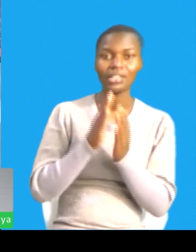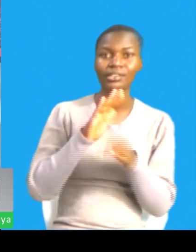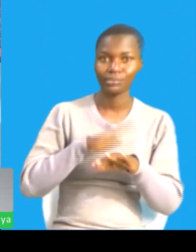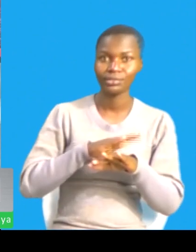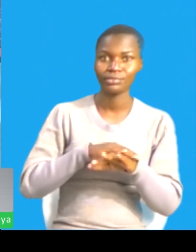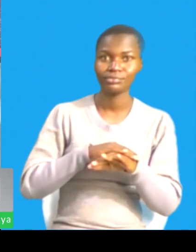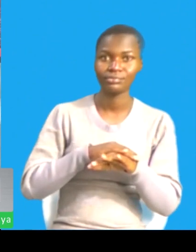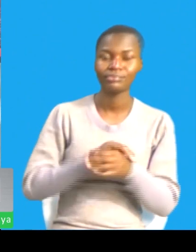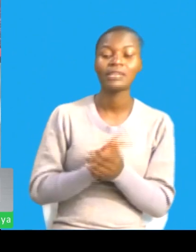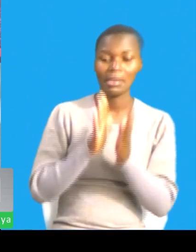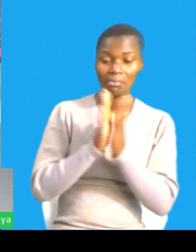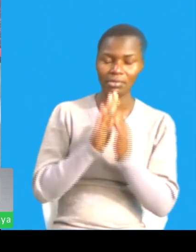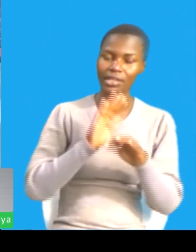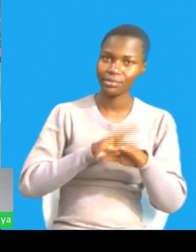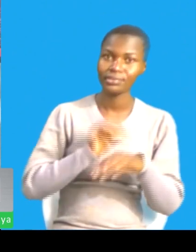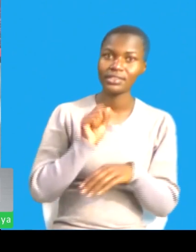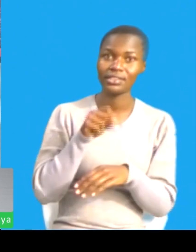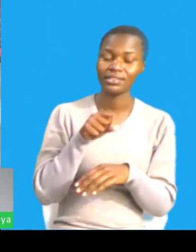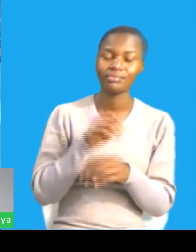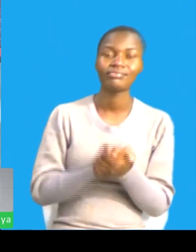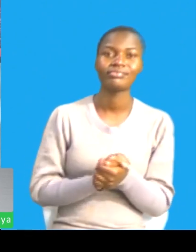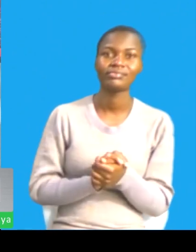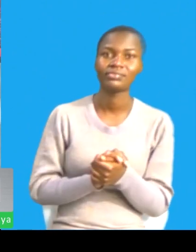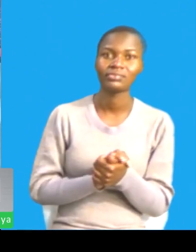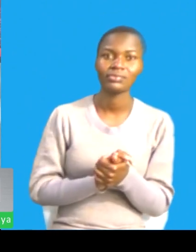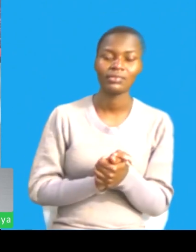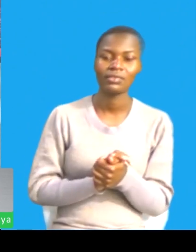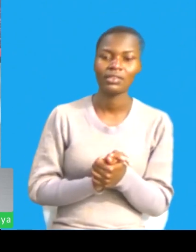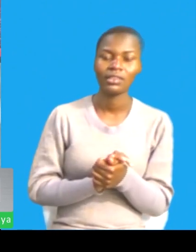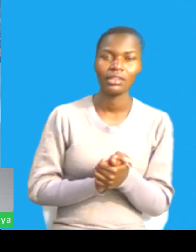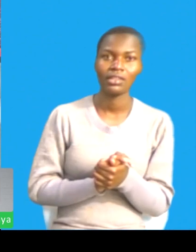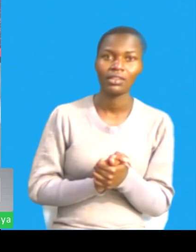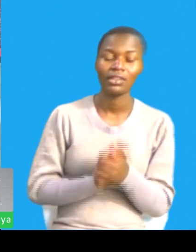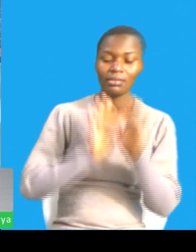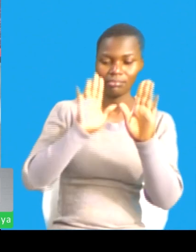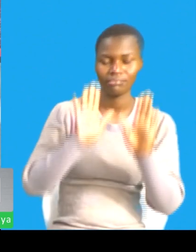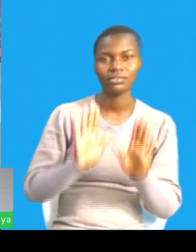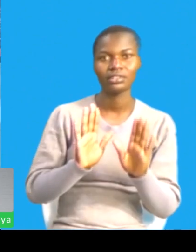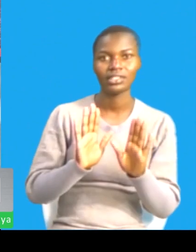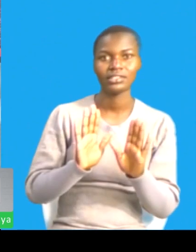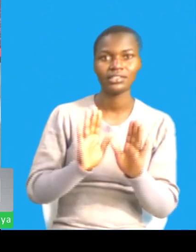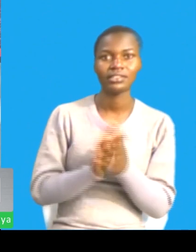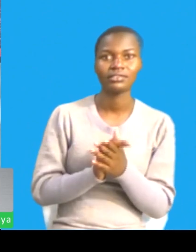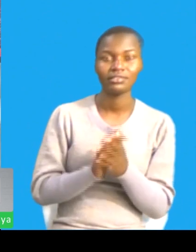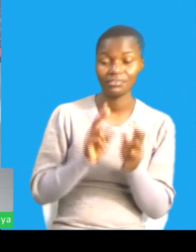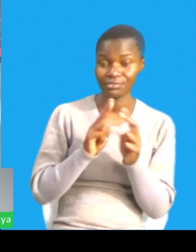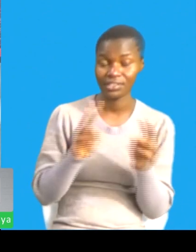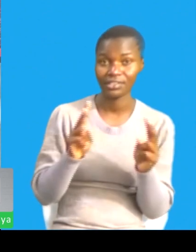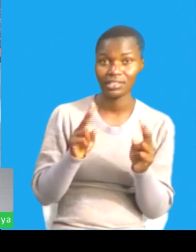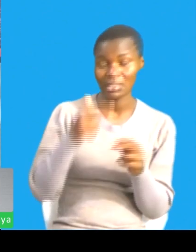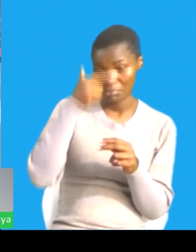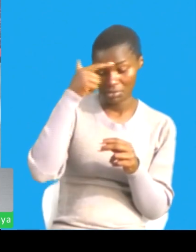hema pale. Na maombi ni mzuri na waombe. Na hiyo ni muhimu sana ya kwamba Jonah, watu wanasema ya